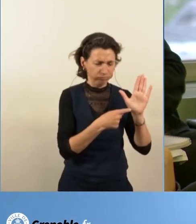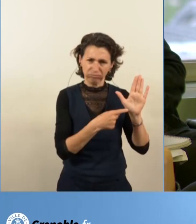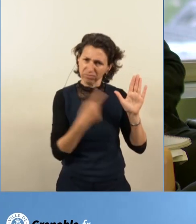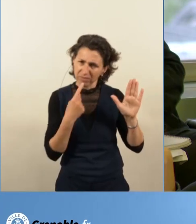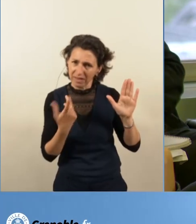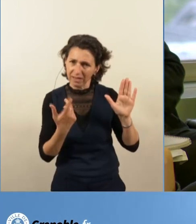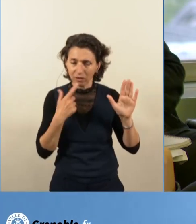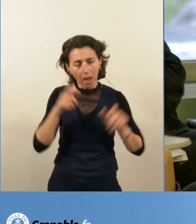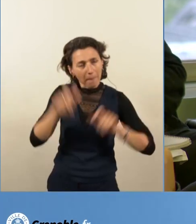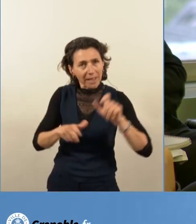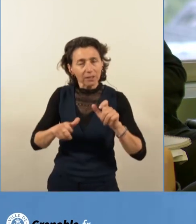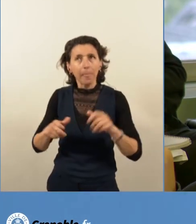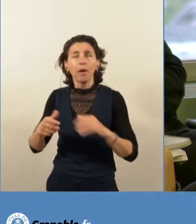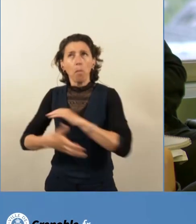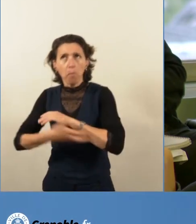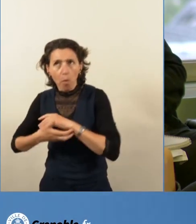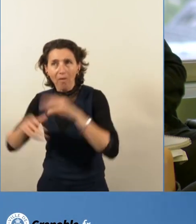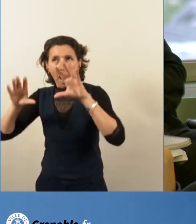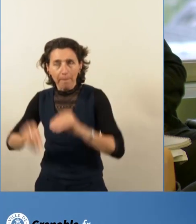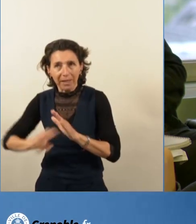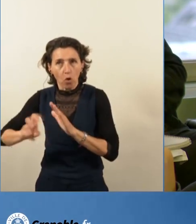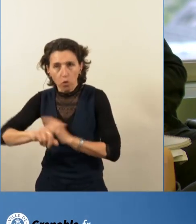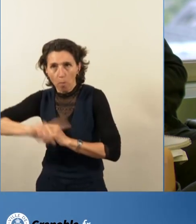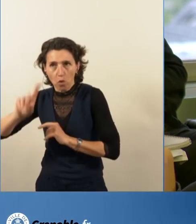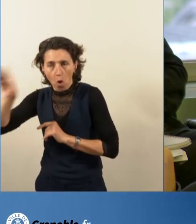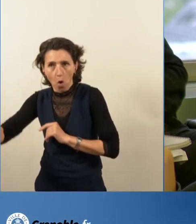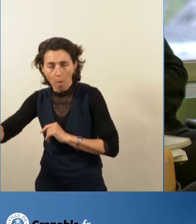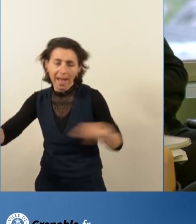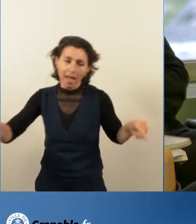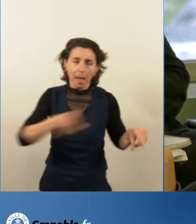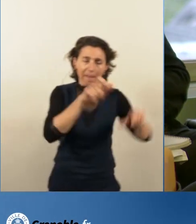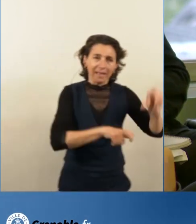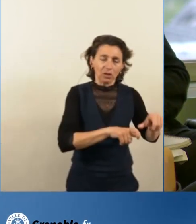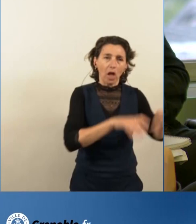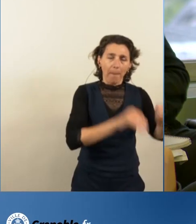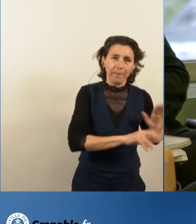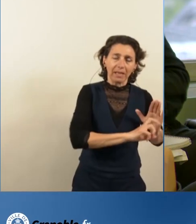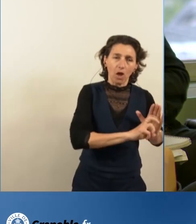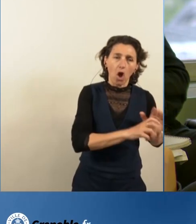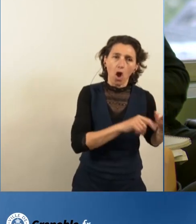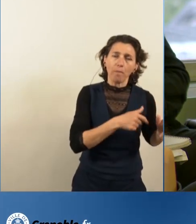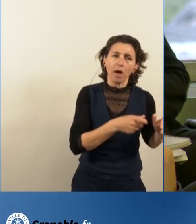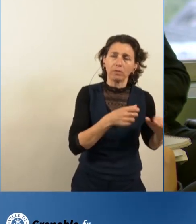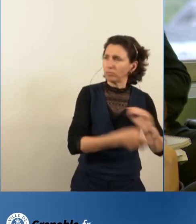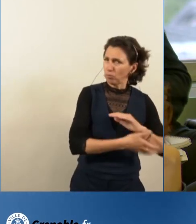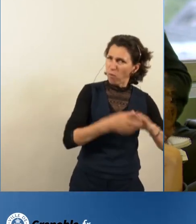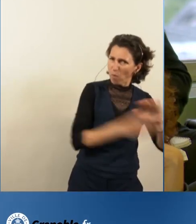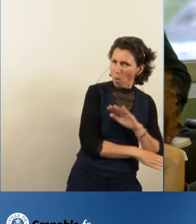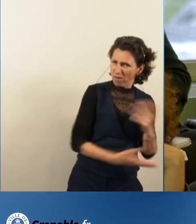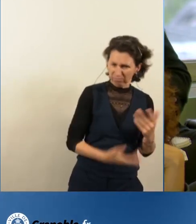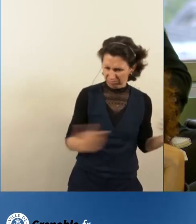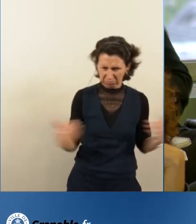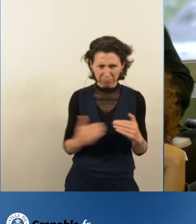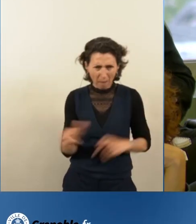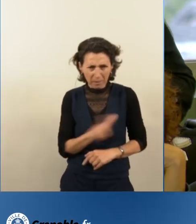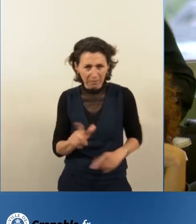grenoblois et plus riche qu'un pauvre grenoblois mais en réalité c'est le même pauvre les droits culturels nous disent exactement l'inverse du côté